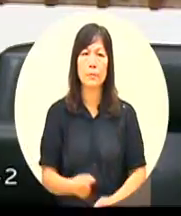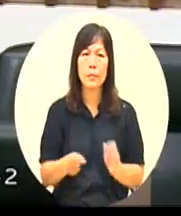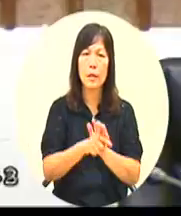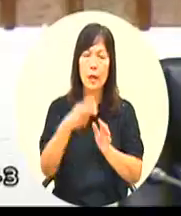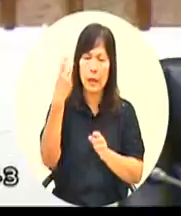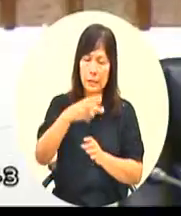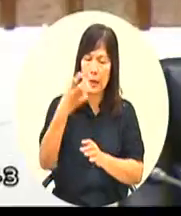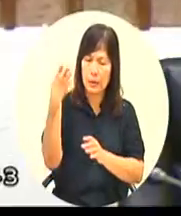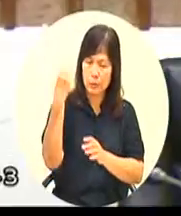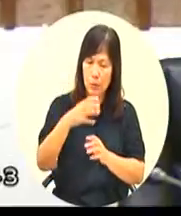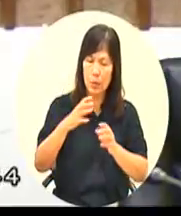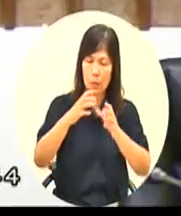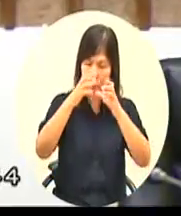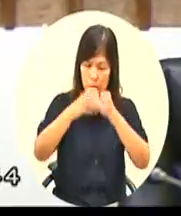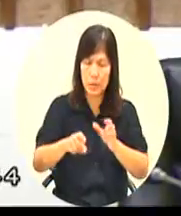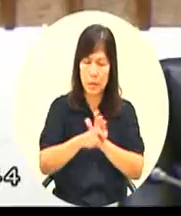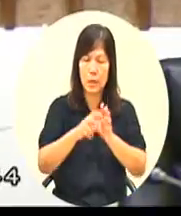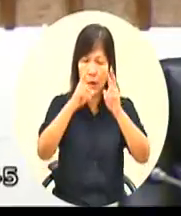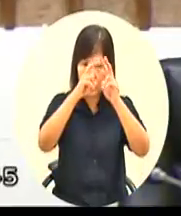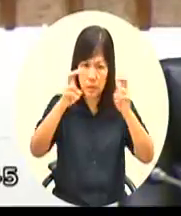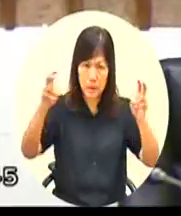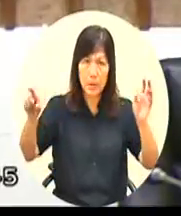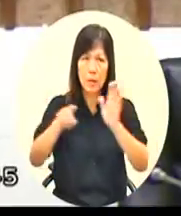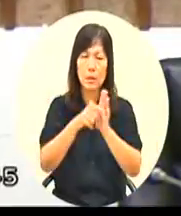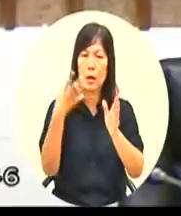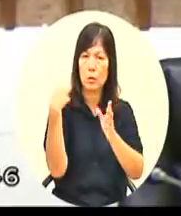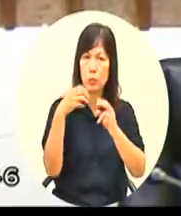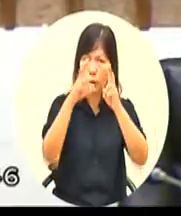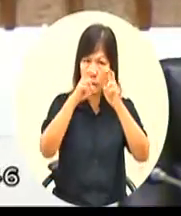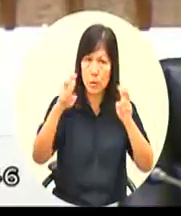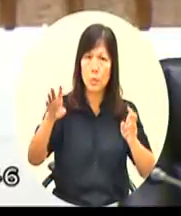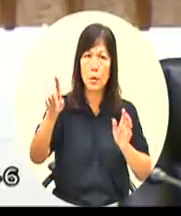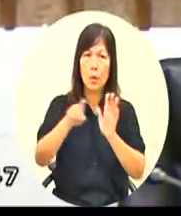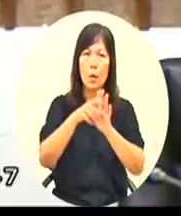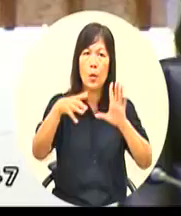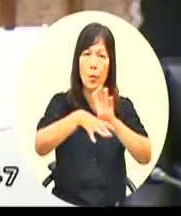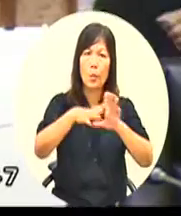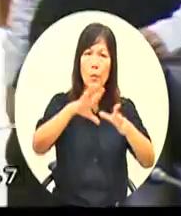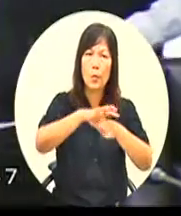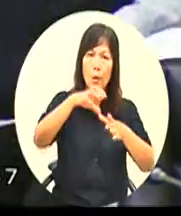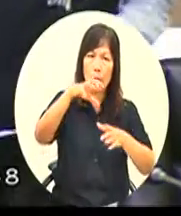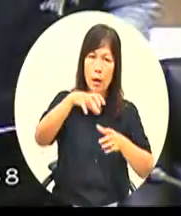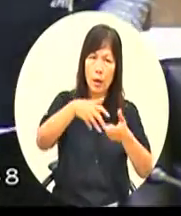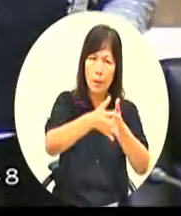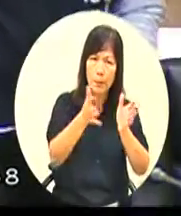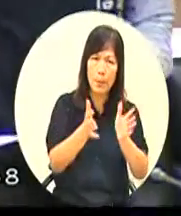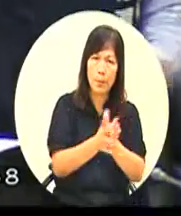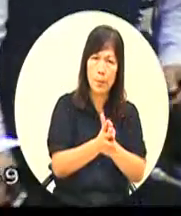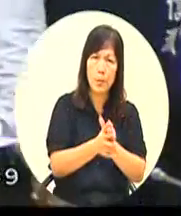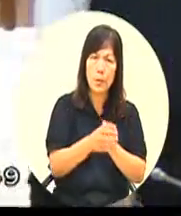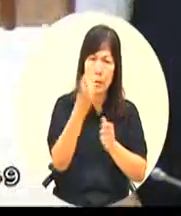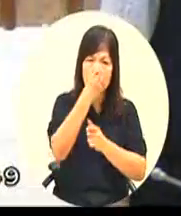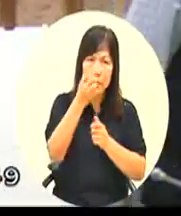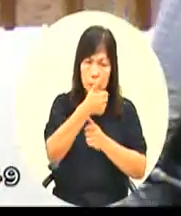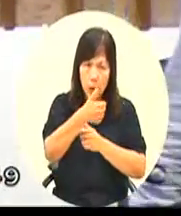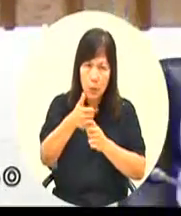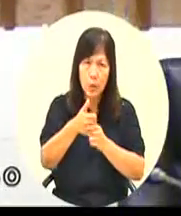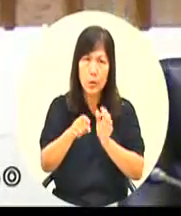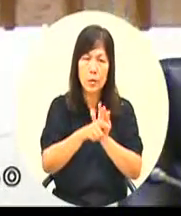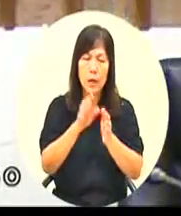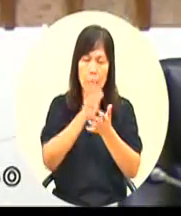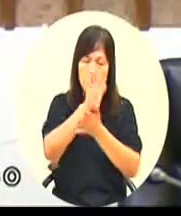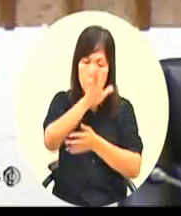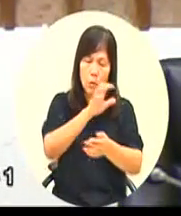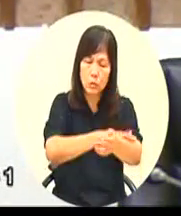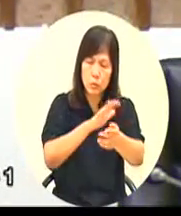重建建成，也是重建旧城哦。所以文化部审查委员认为，我们未来左营哦